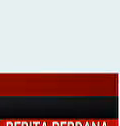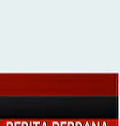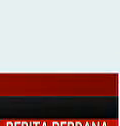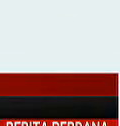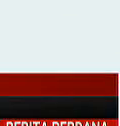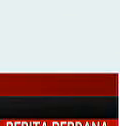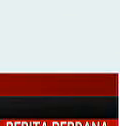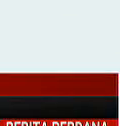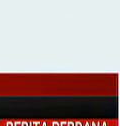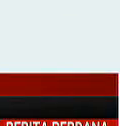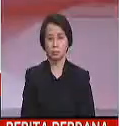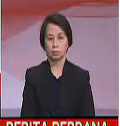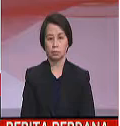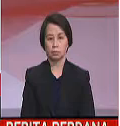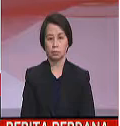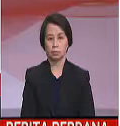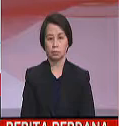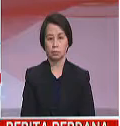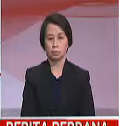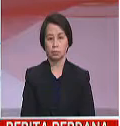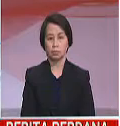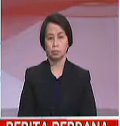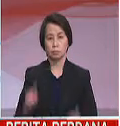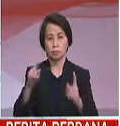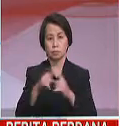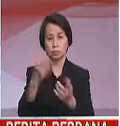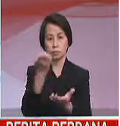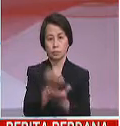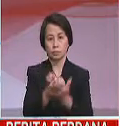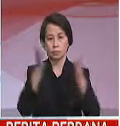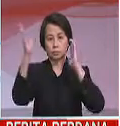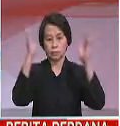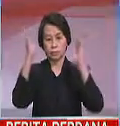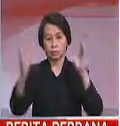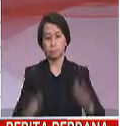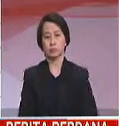kerana kepentingan platform digital dan sumbangan PKS kepada ekonomi negara.